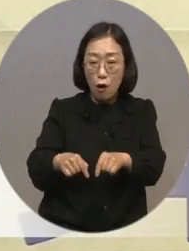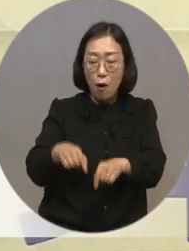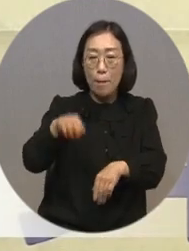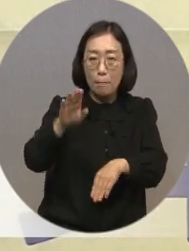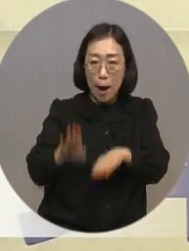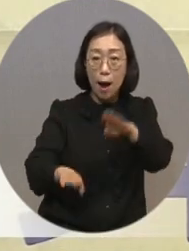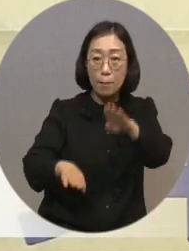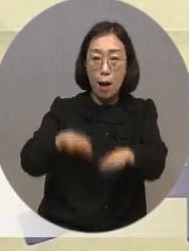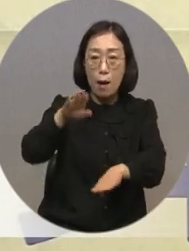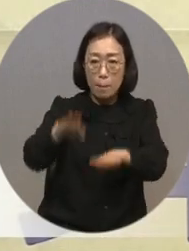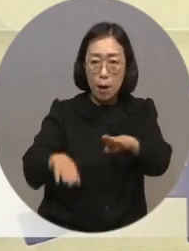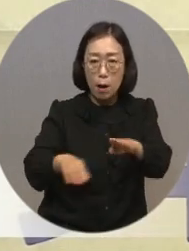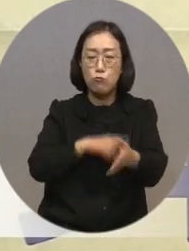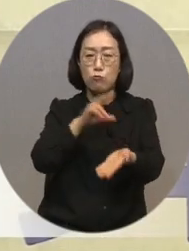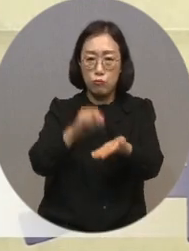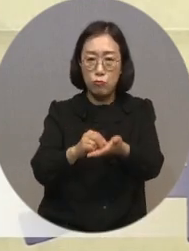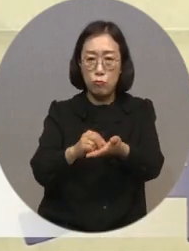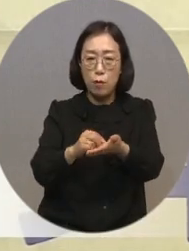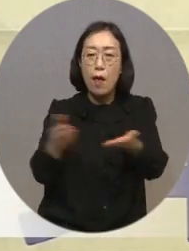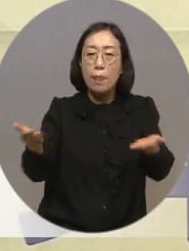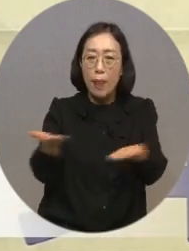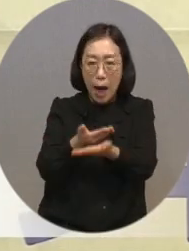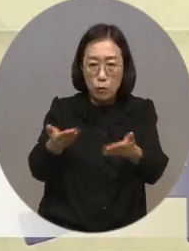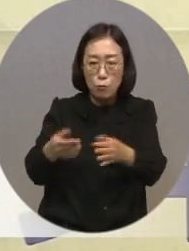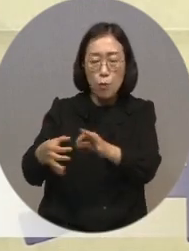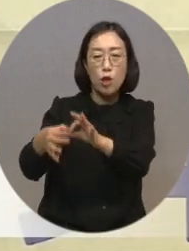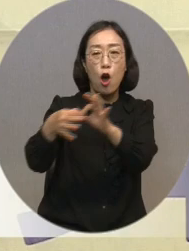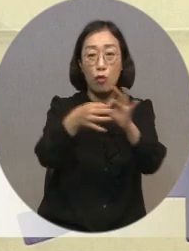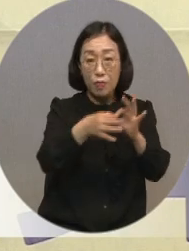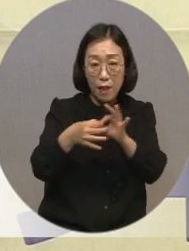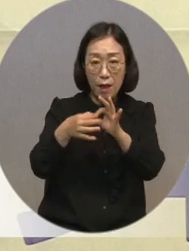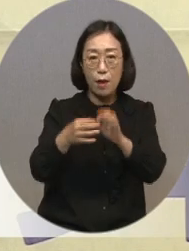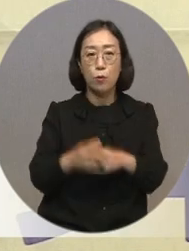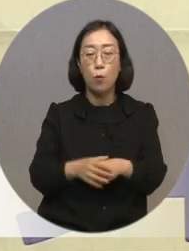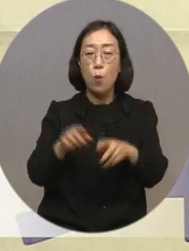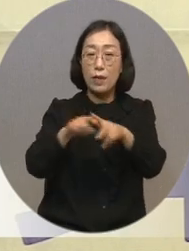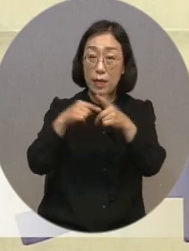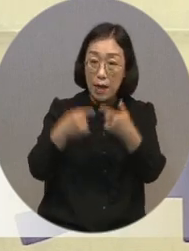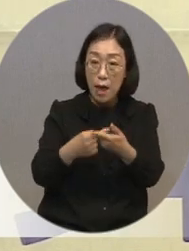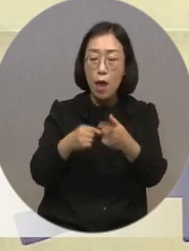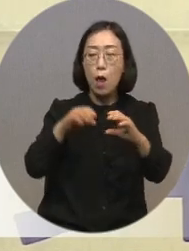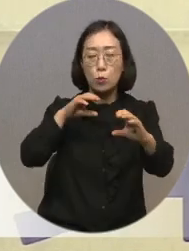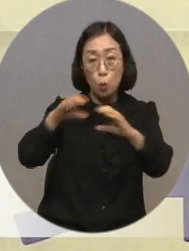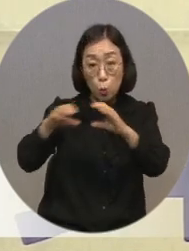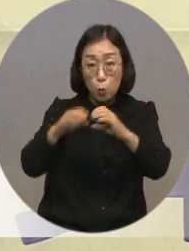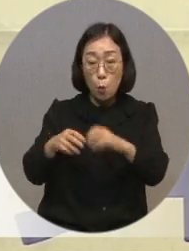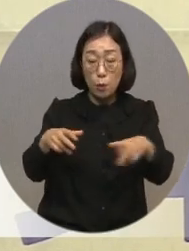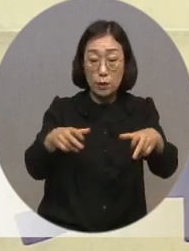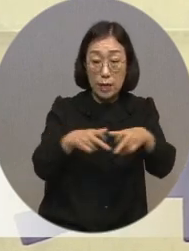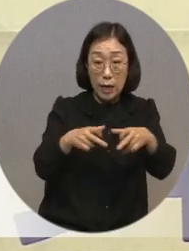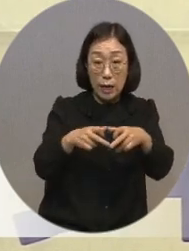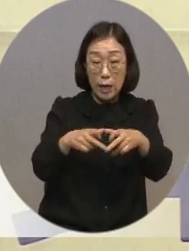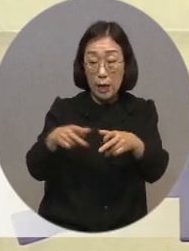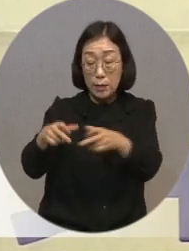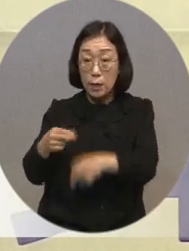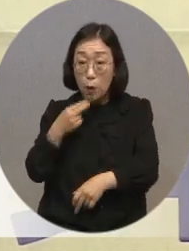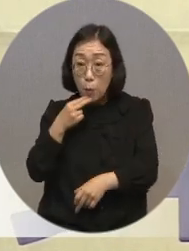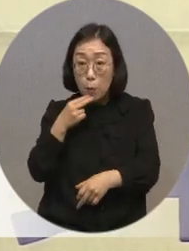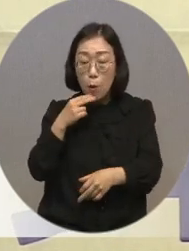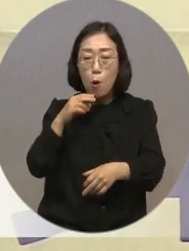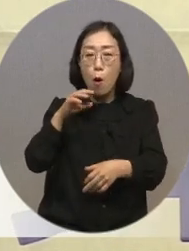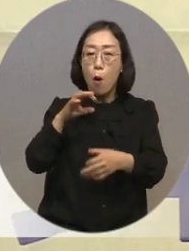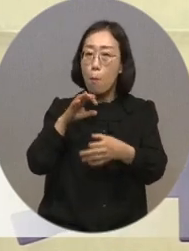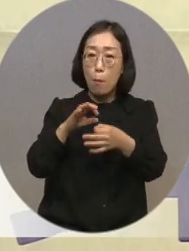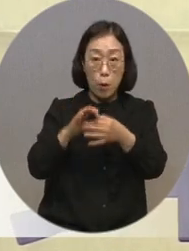있는 것 같습니다. 나눔과 연대 그리고 이해와 소통을 통해서 장애인과 비장애인이 편견 없이 차별 없이